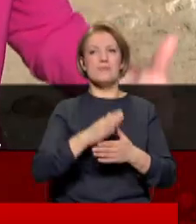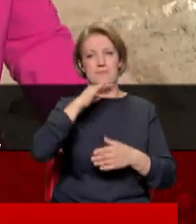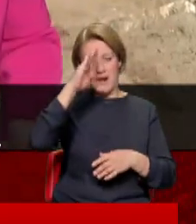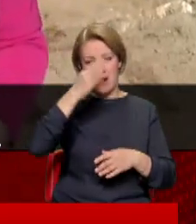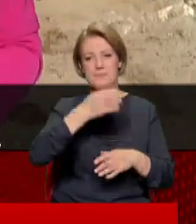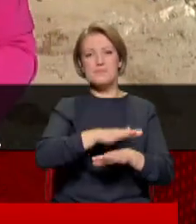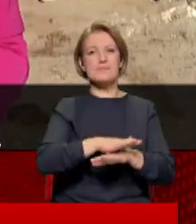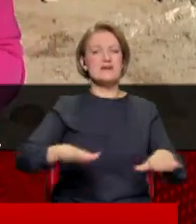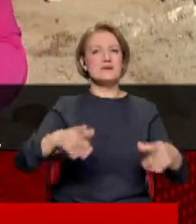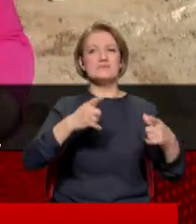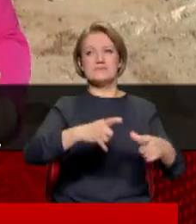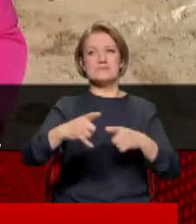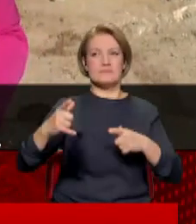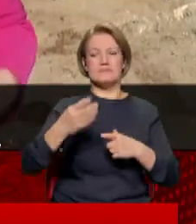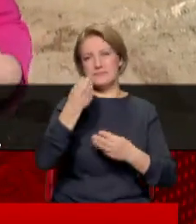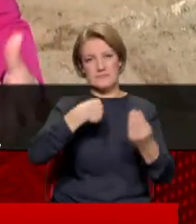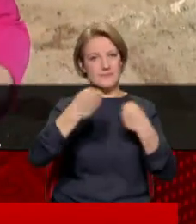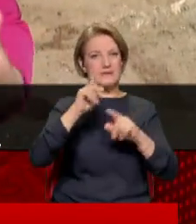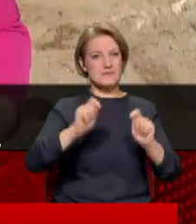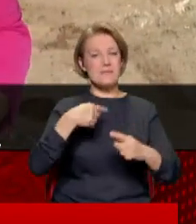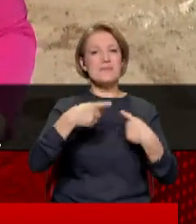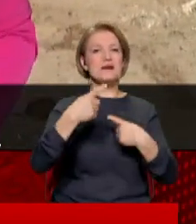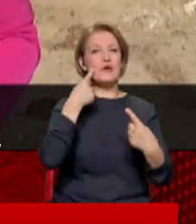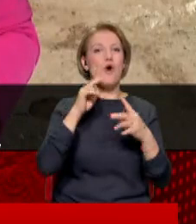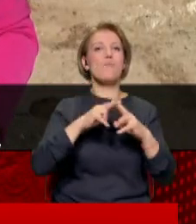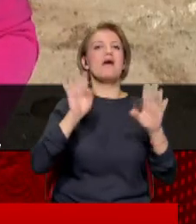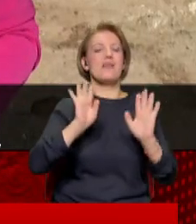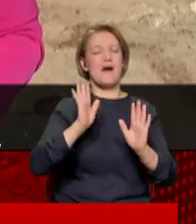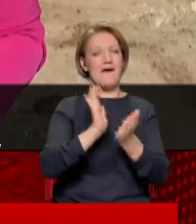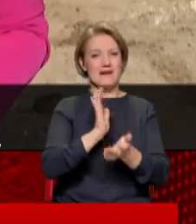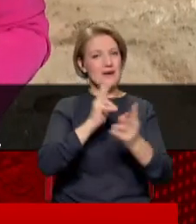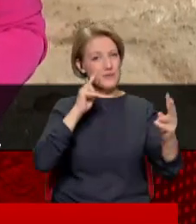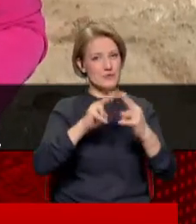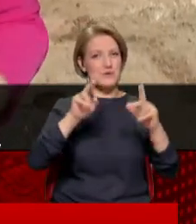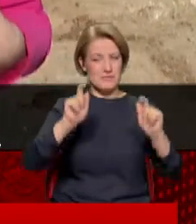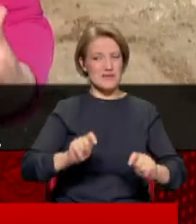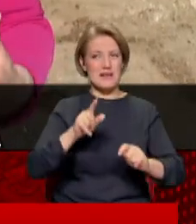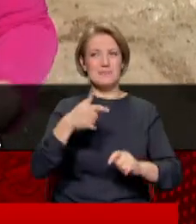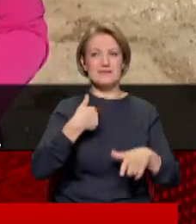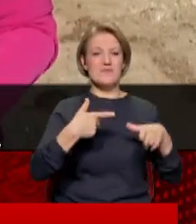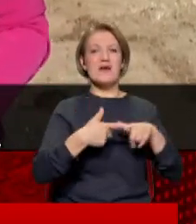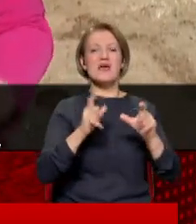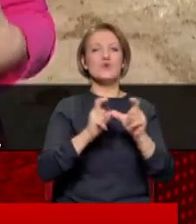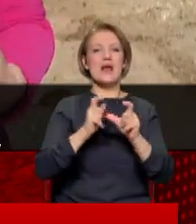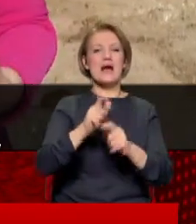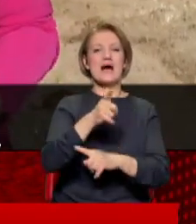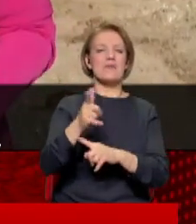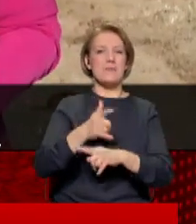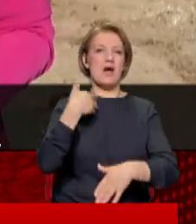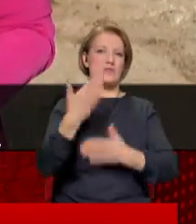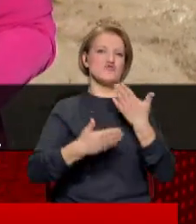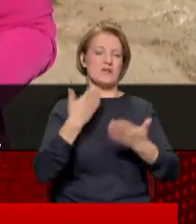Bayram sofraları kurulacak. Birbirlerini görmeyen aileler görüşecekler. Bizim Ferhan Güler'le kameraman